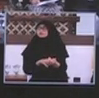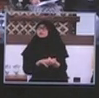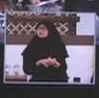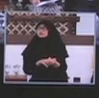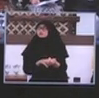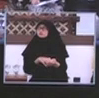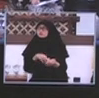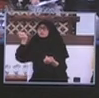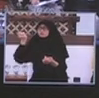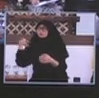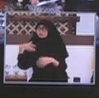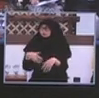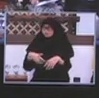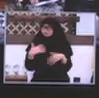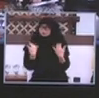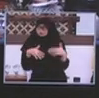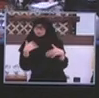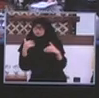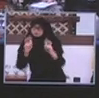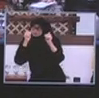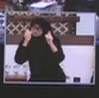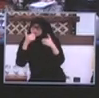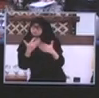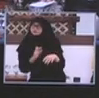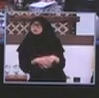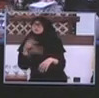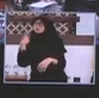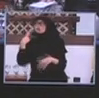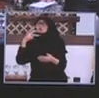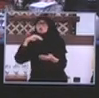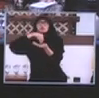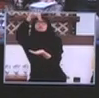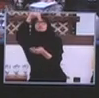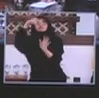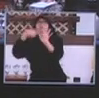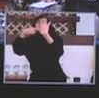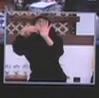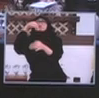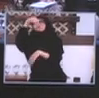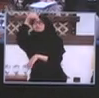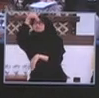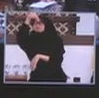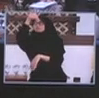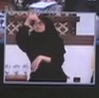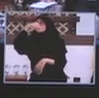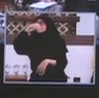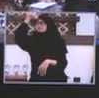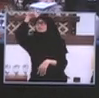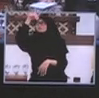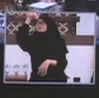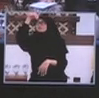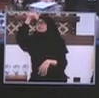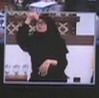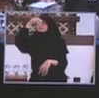Oh, itu. Oh, gini wis apik. Sing rada dhuwur, Pak, lurah. Wah, gedhuwuren. Oh, iya. Alah